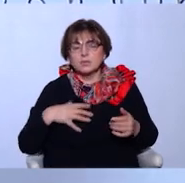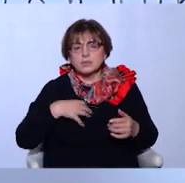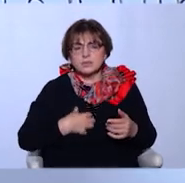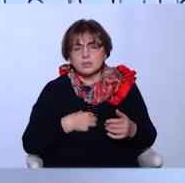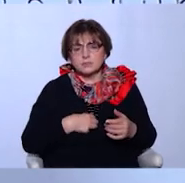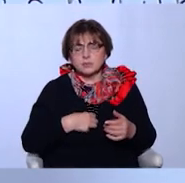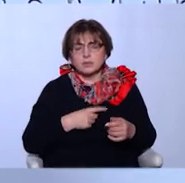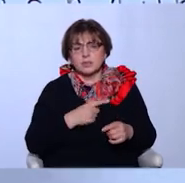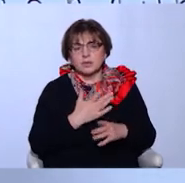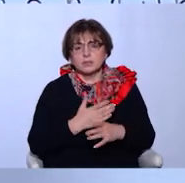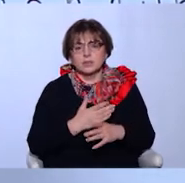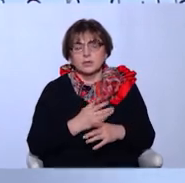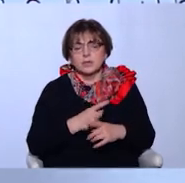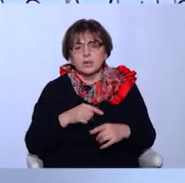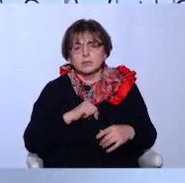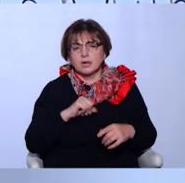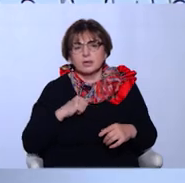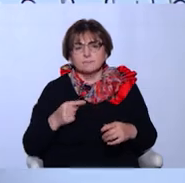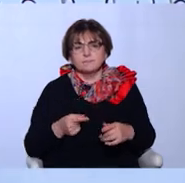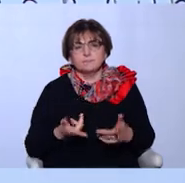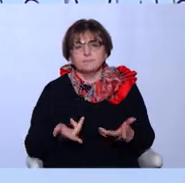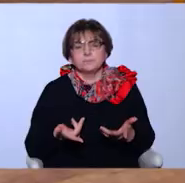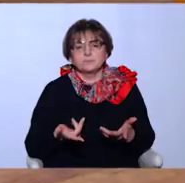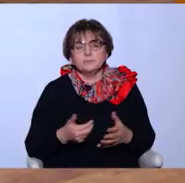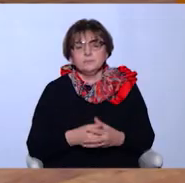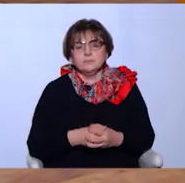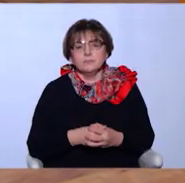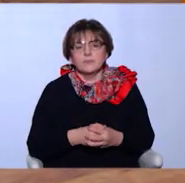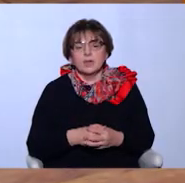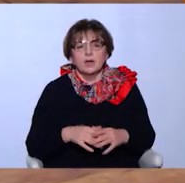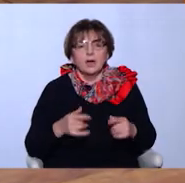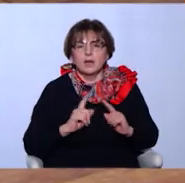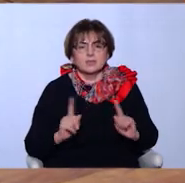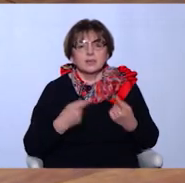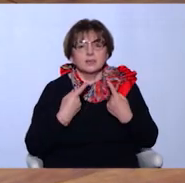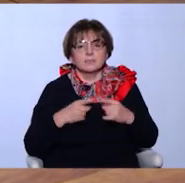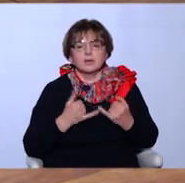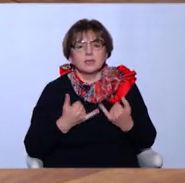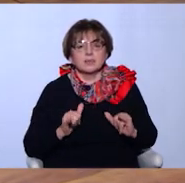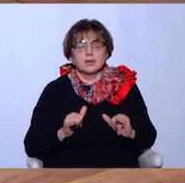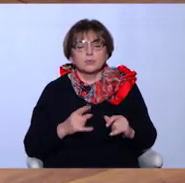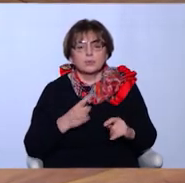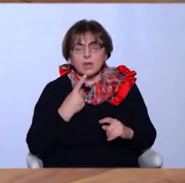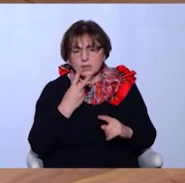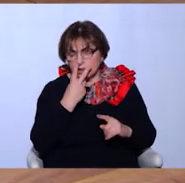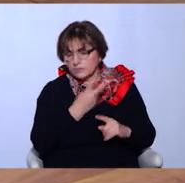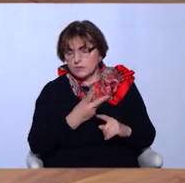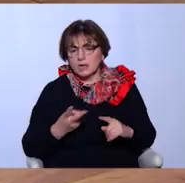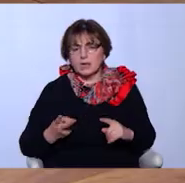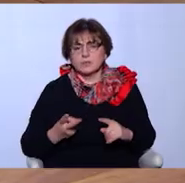სამწუხაროდ ლეიტმოტივად. ეს შორისდებულია ვაი. არც არის გასაკვირი. თუ კარგად გადავავლებთ